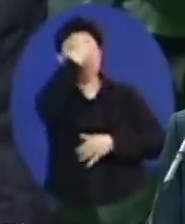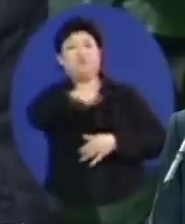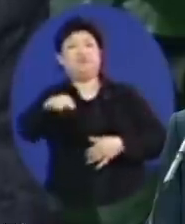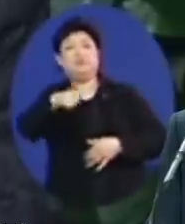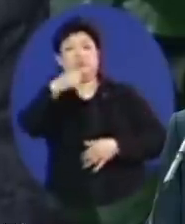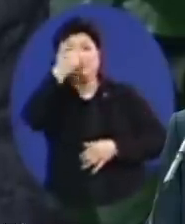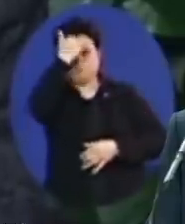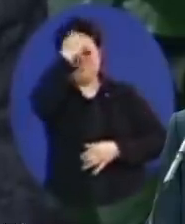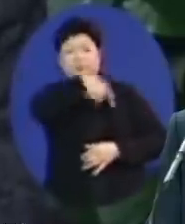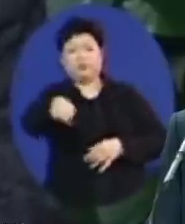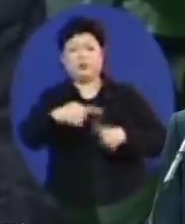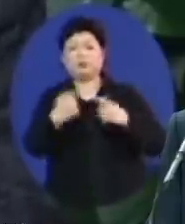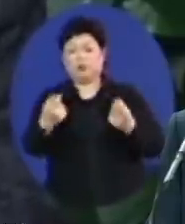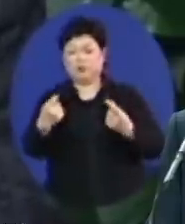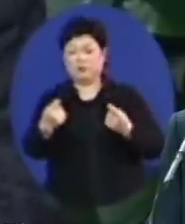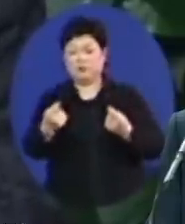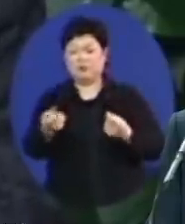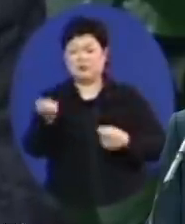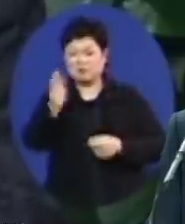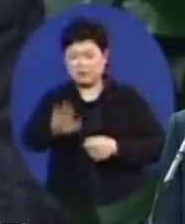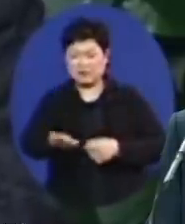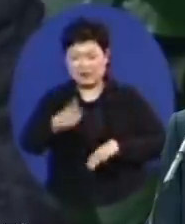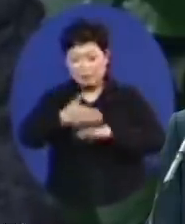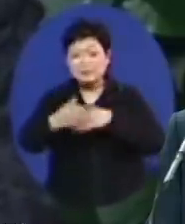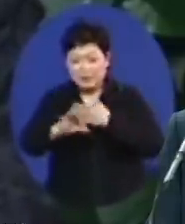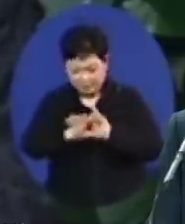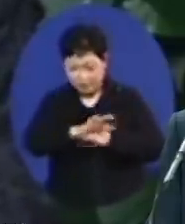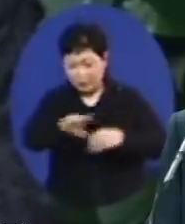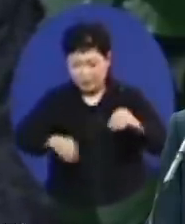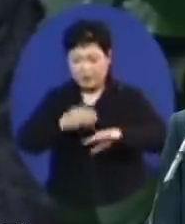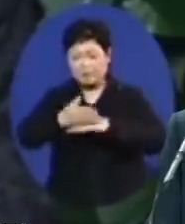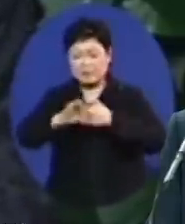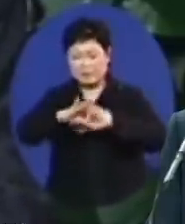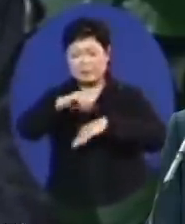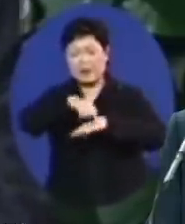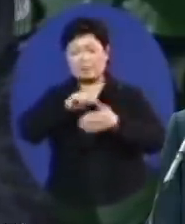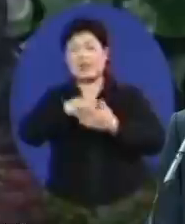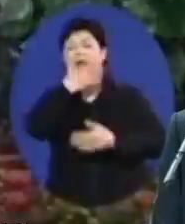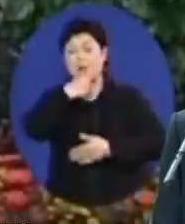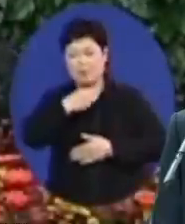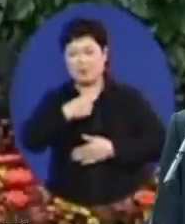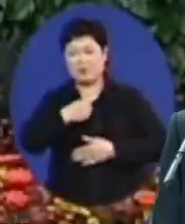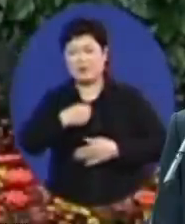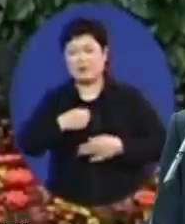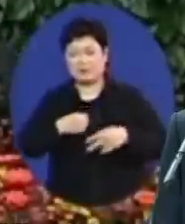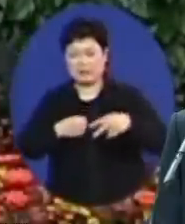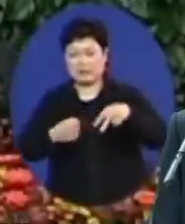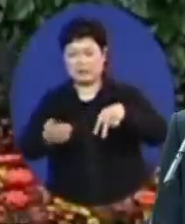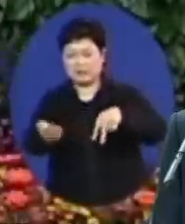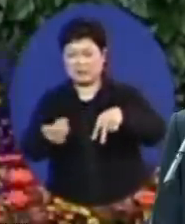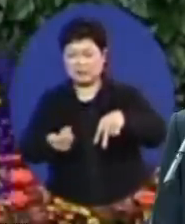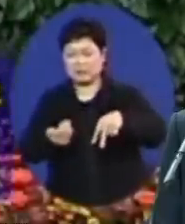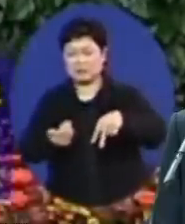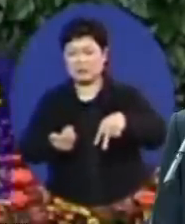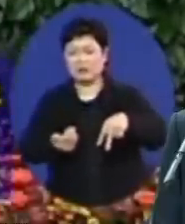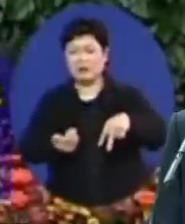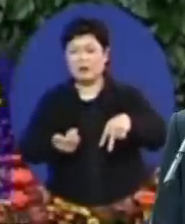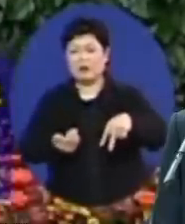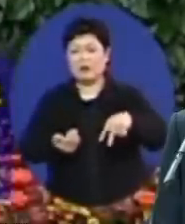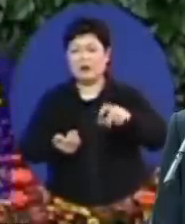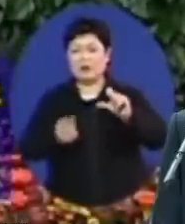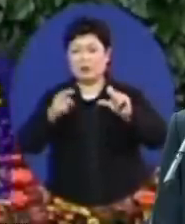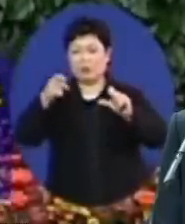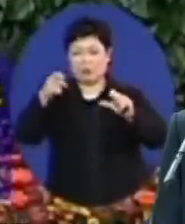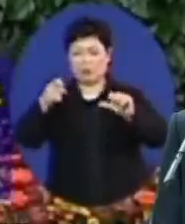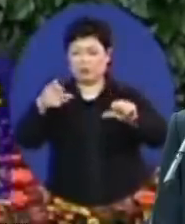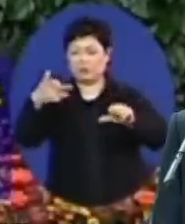않습니까? 감사를 하면 더 내 마음속에 행복해 주는 것입니다. 데살로니가전서 5장 18절에 범사에 감사하라. 이것이 그리스도